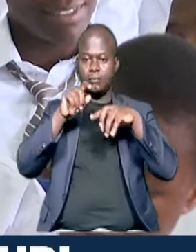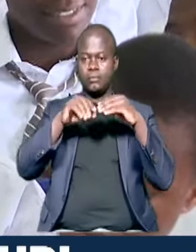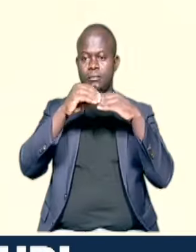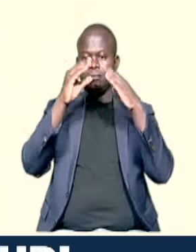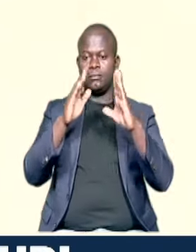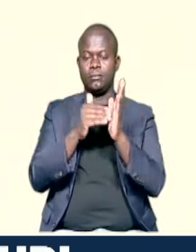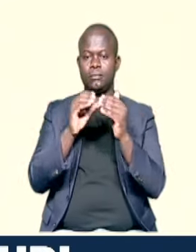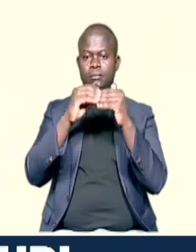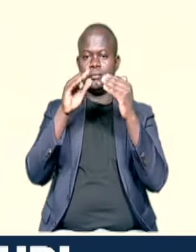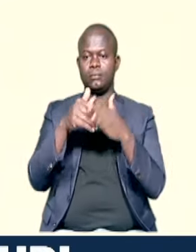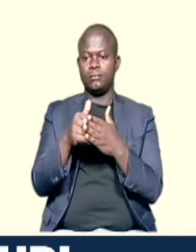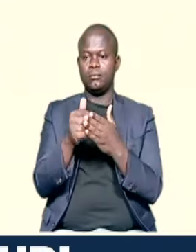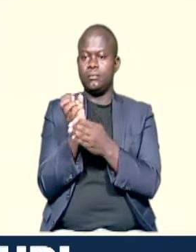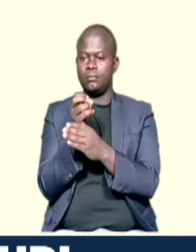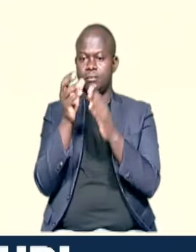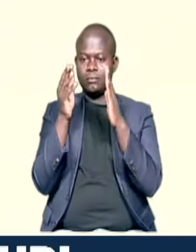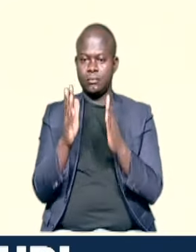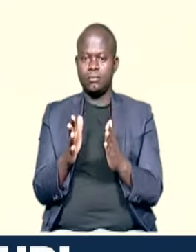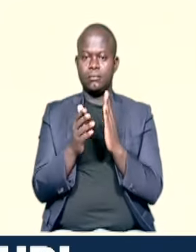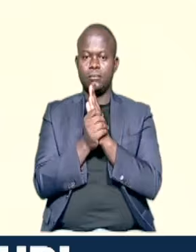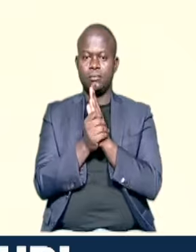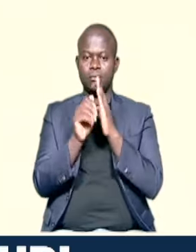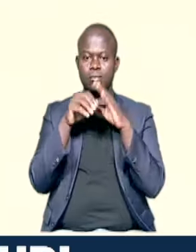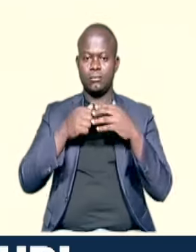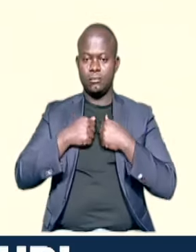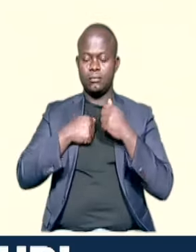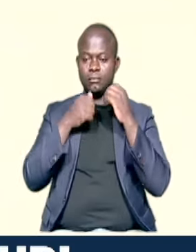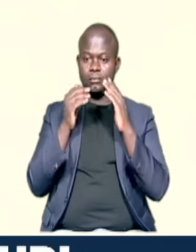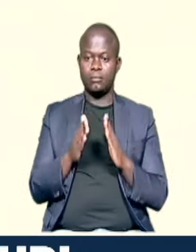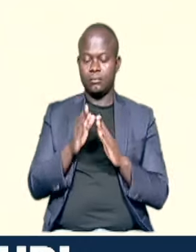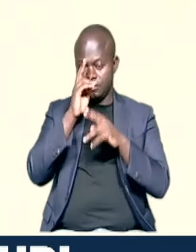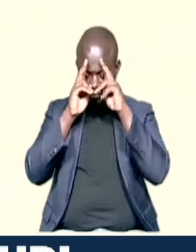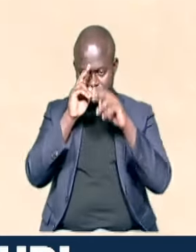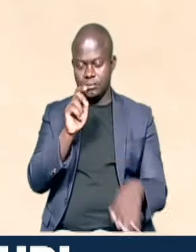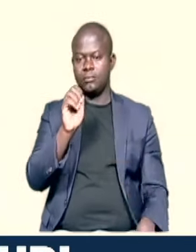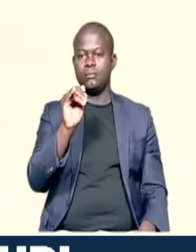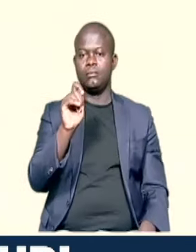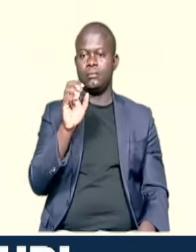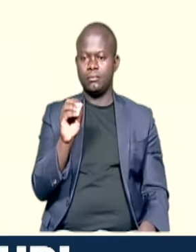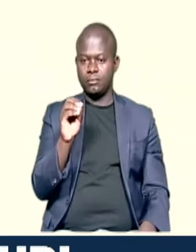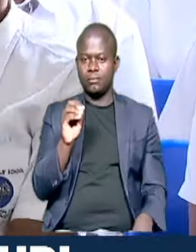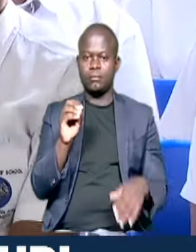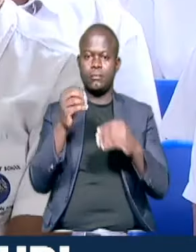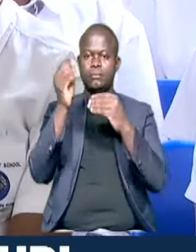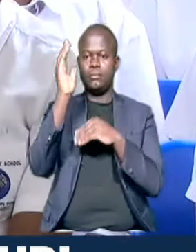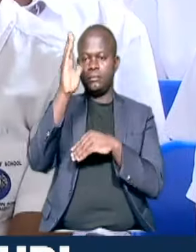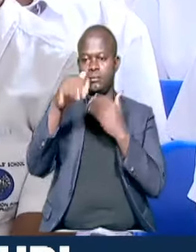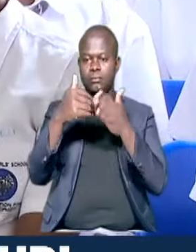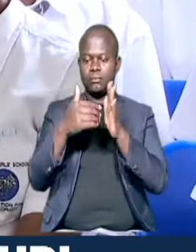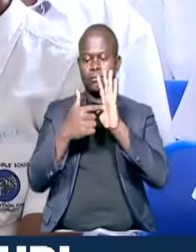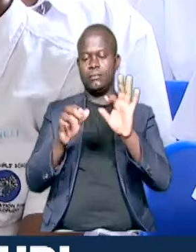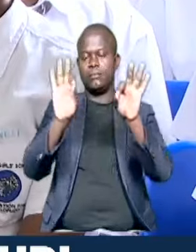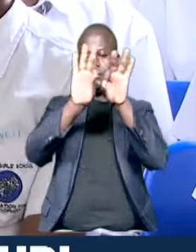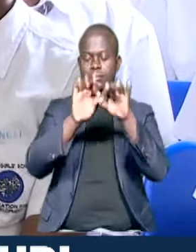akaba n'umuyobozi w'urubuga ngishwanama ry'inararibonye z'u Rwanda, Honorable Tito Rutaremara yatanze ikiganiro cyagarutse ku